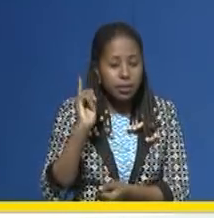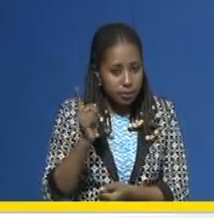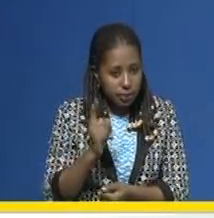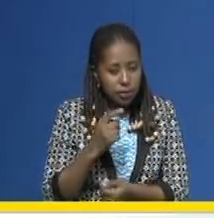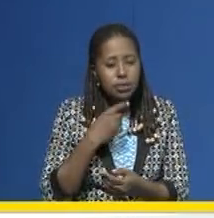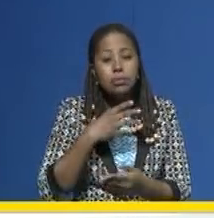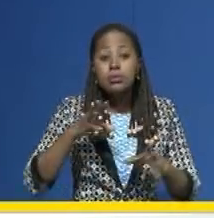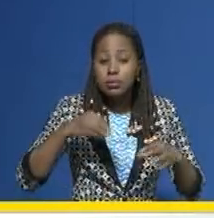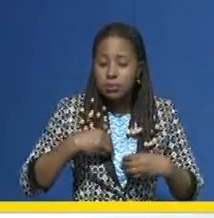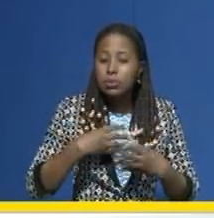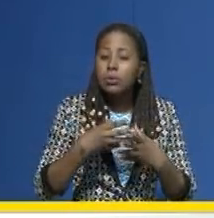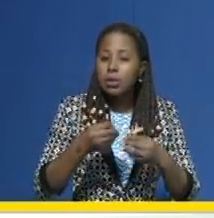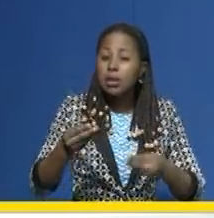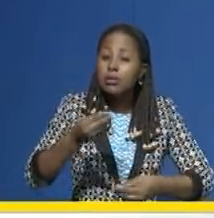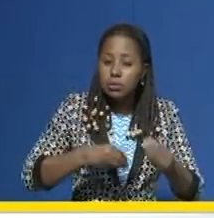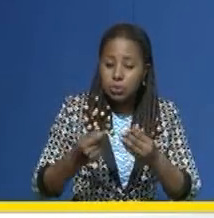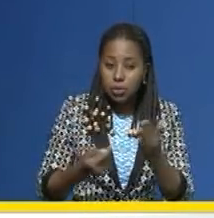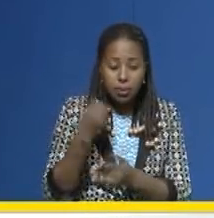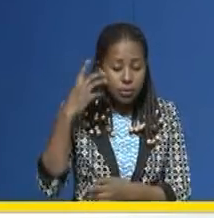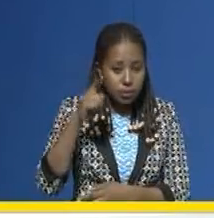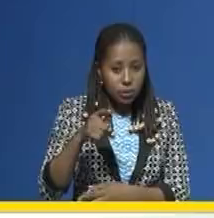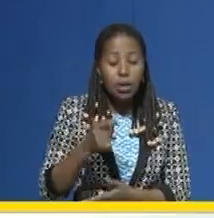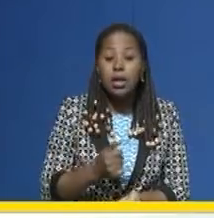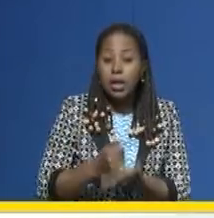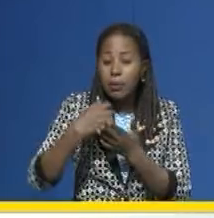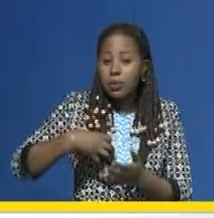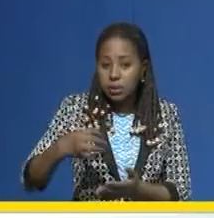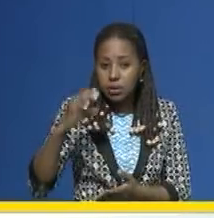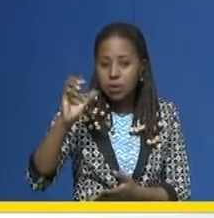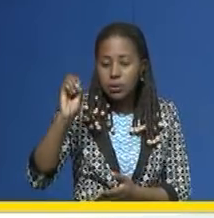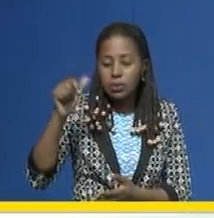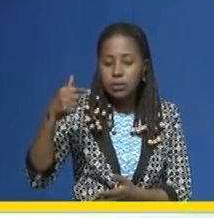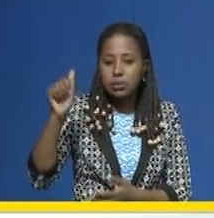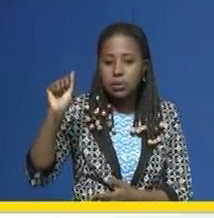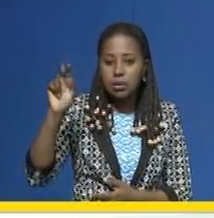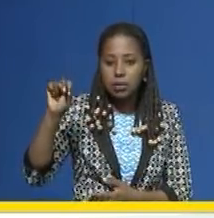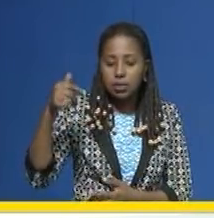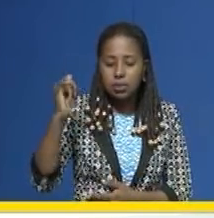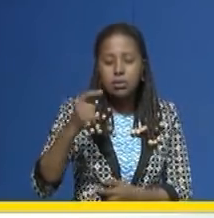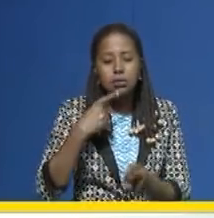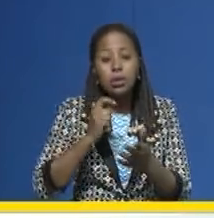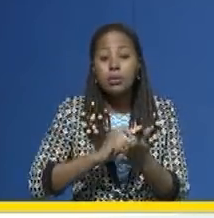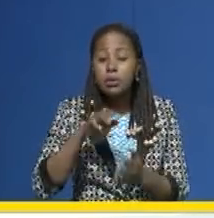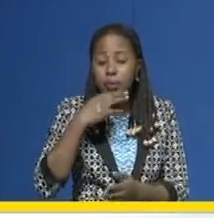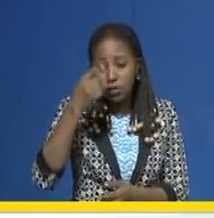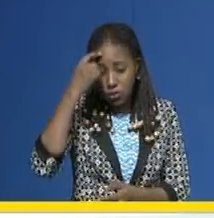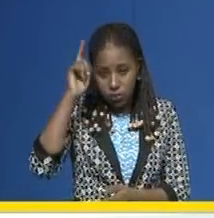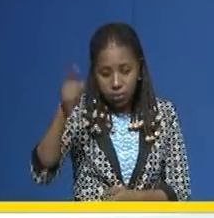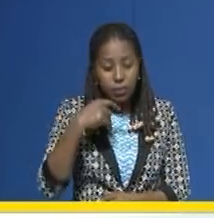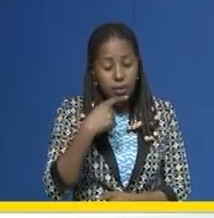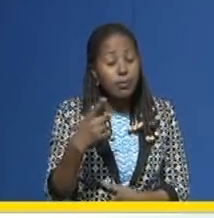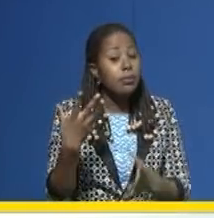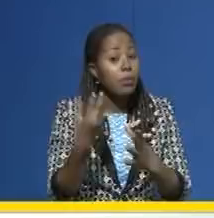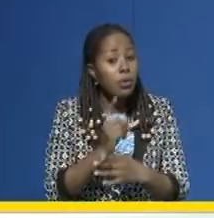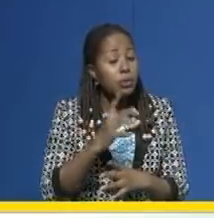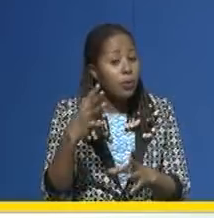kuathirika kiuchumi kutokana na maambukizi hayo. Naibu Waziri wa Maliasili na Utalii Constantine Kanyasu, akizungumza na waandishi wa habari jijini Dodoma, amesema